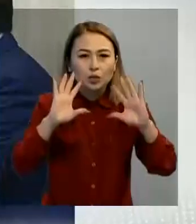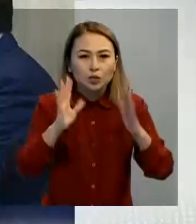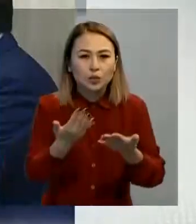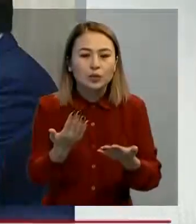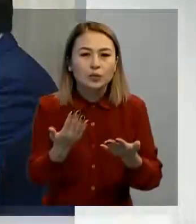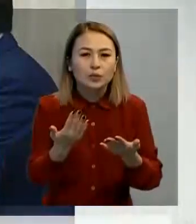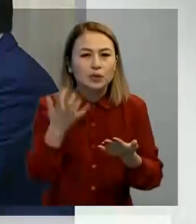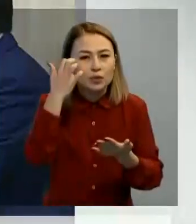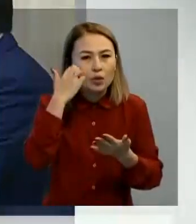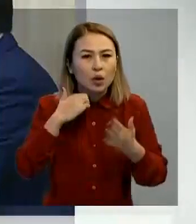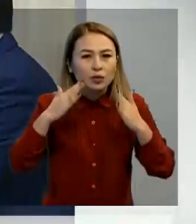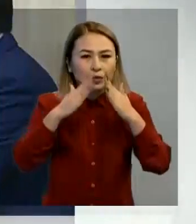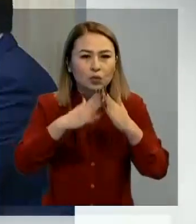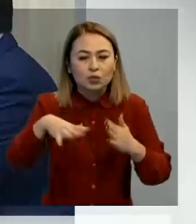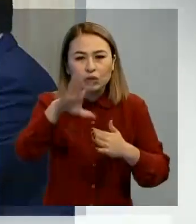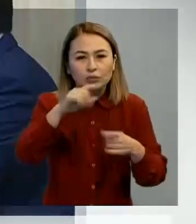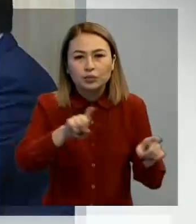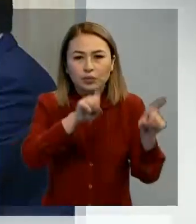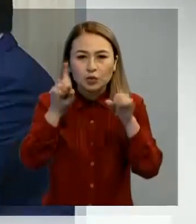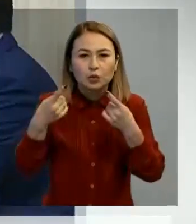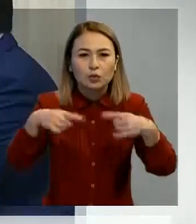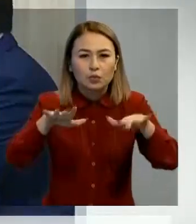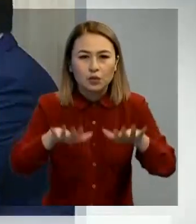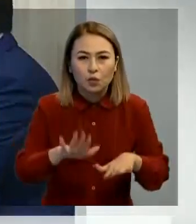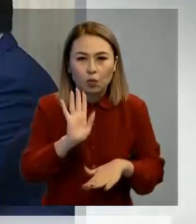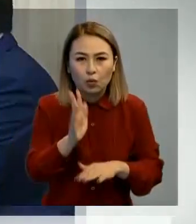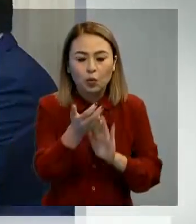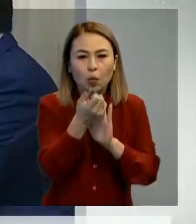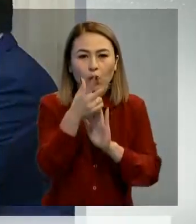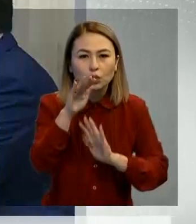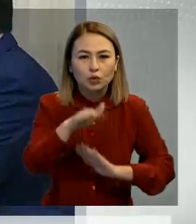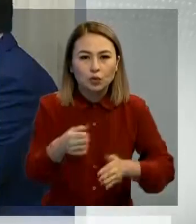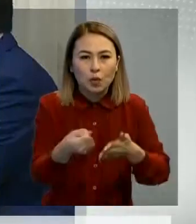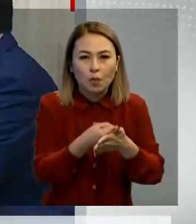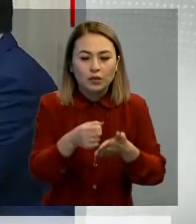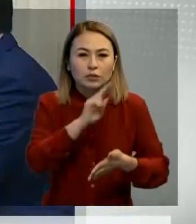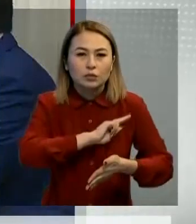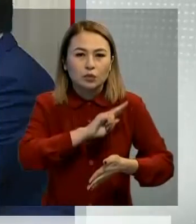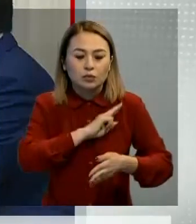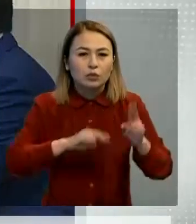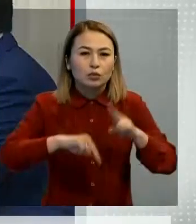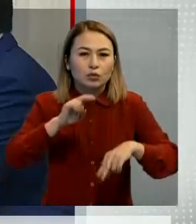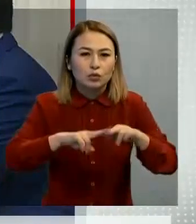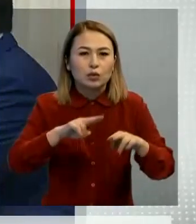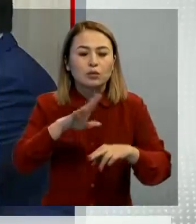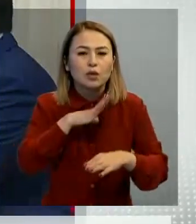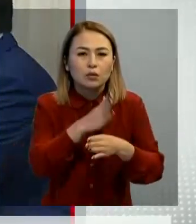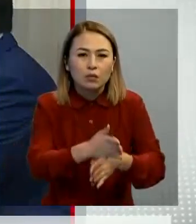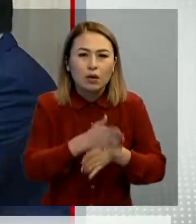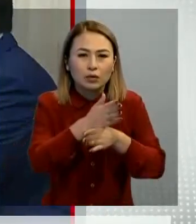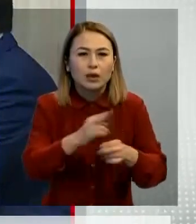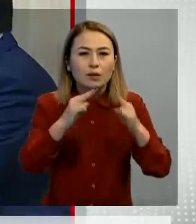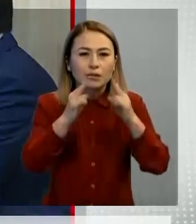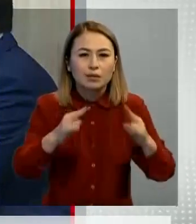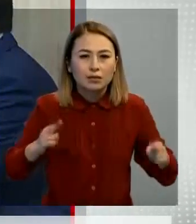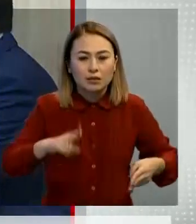жағдайдағы тозығы жеткен тұрғын үйлерден көшірілетінін жеткізді. 13 мың үлескердің мәселесі шешіліп, құрылысы ұзаққа созылған нысандарды